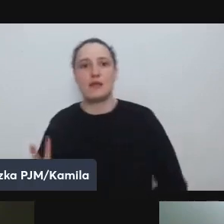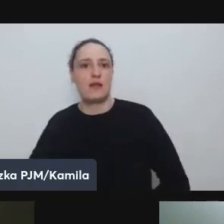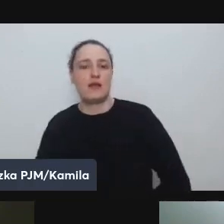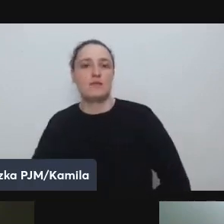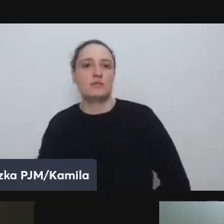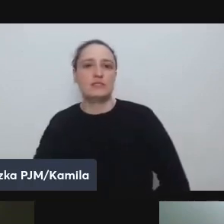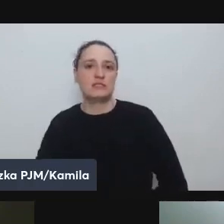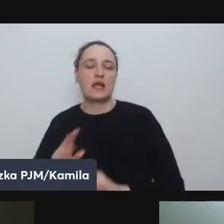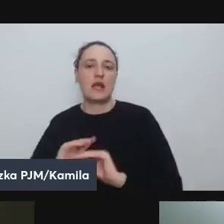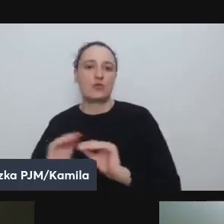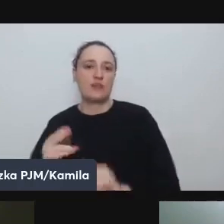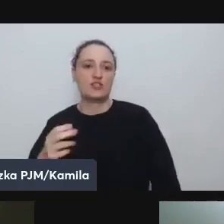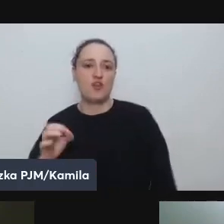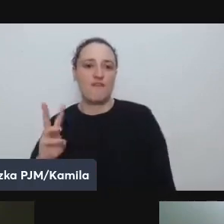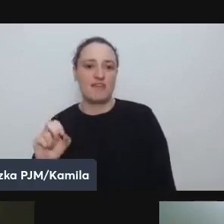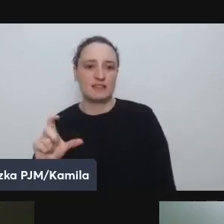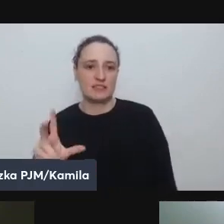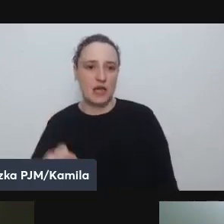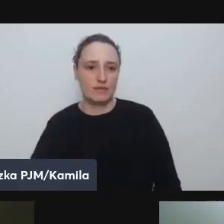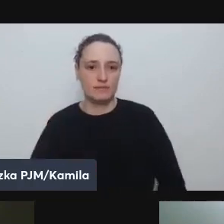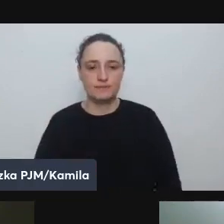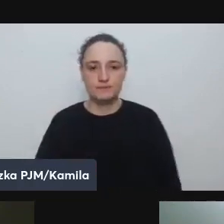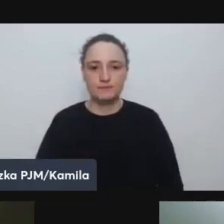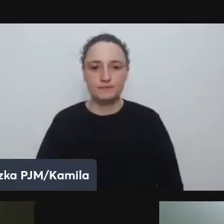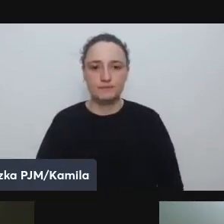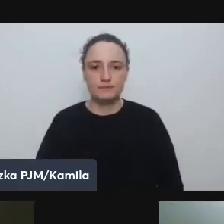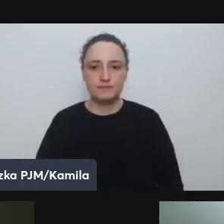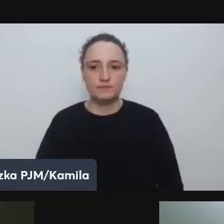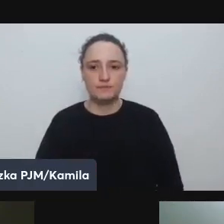Nowacką. Znaczy to ja dodam tylko, bo widzisz,